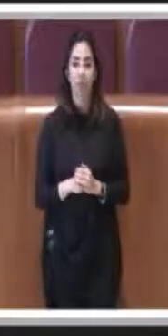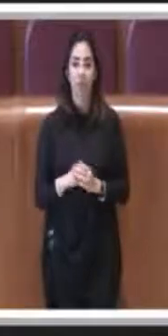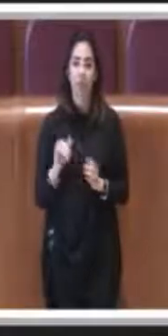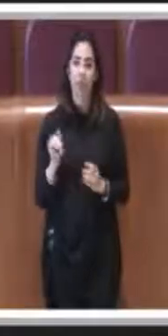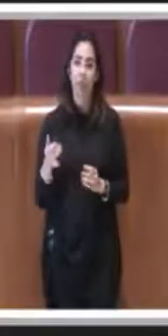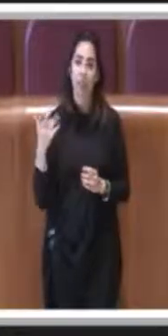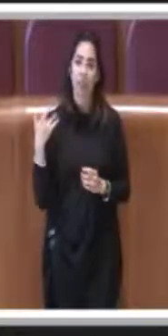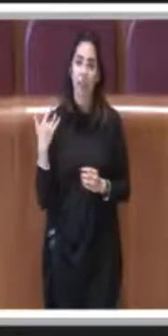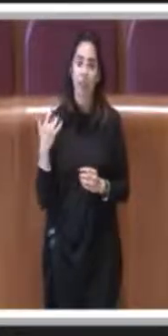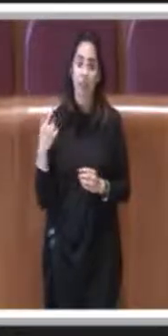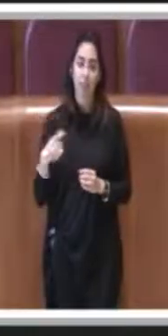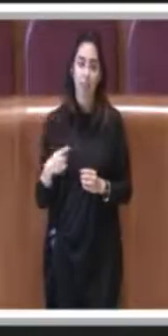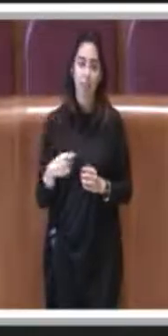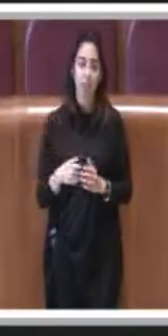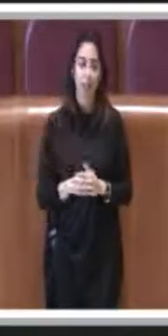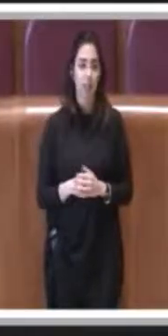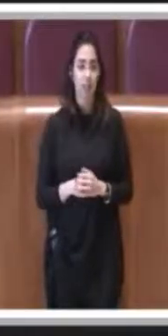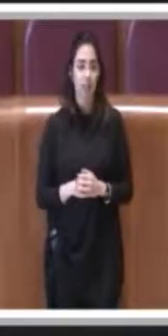Grazie Presidente.